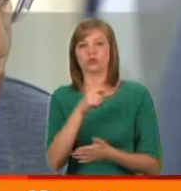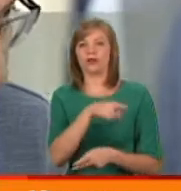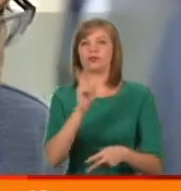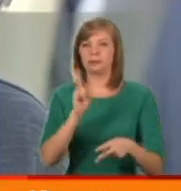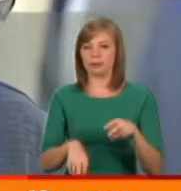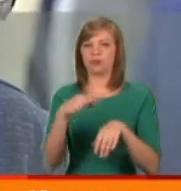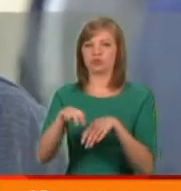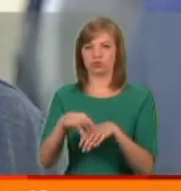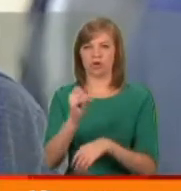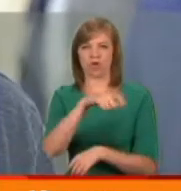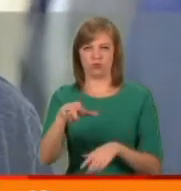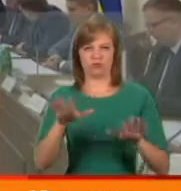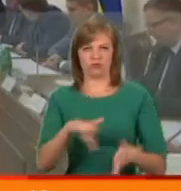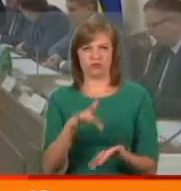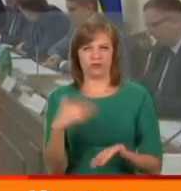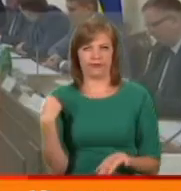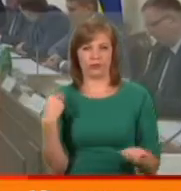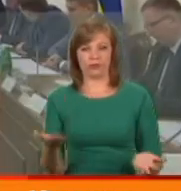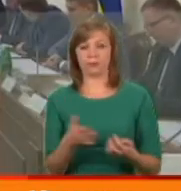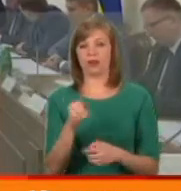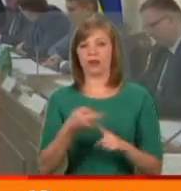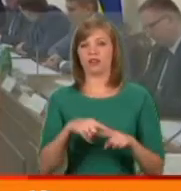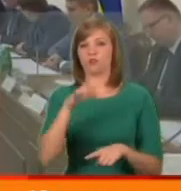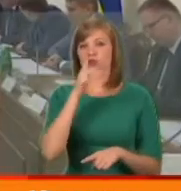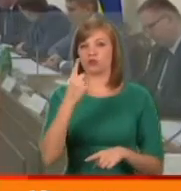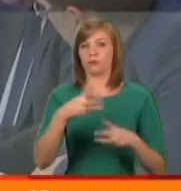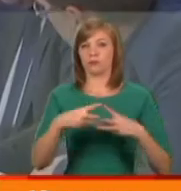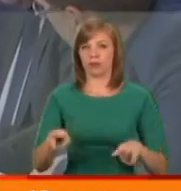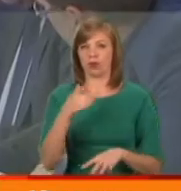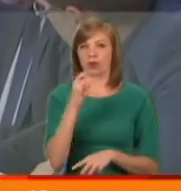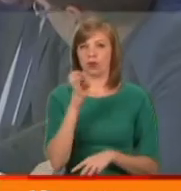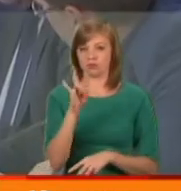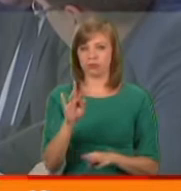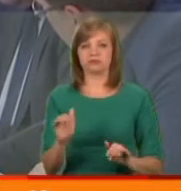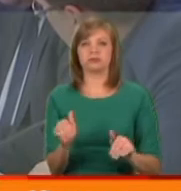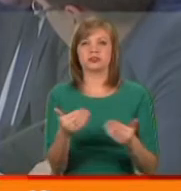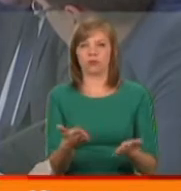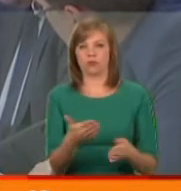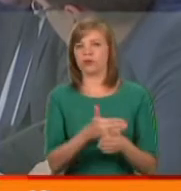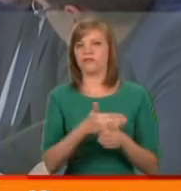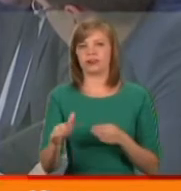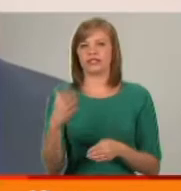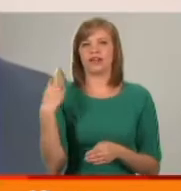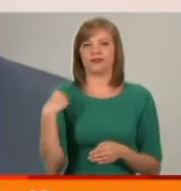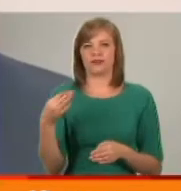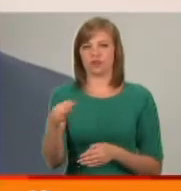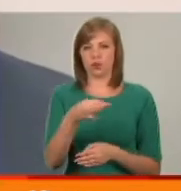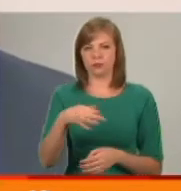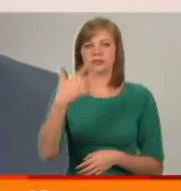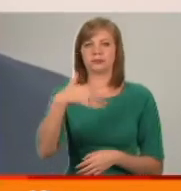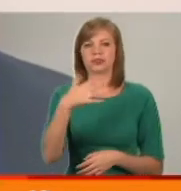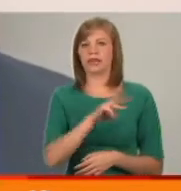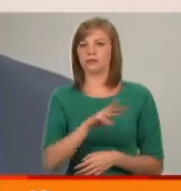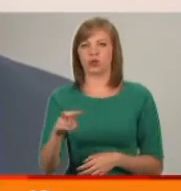припинять знущання над людьми у Львові. Тим часом прем'єр Володимир Гройсман запропонував виділити Львівській області